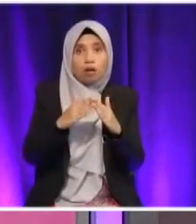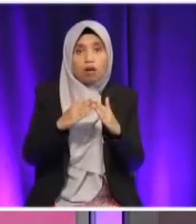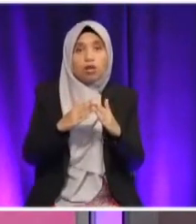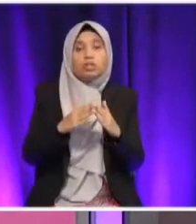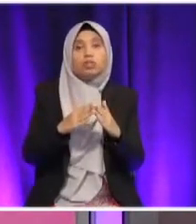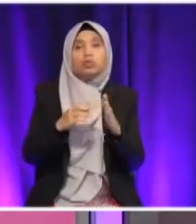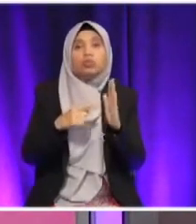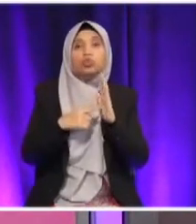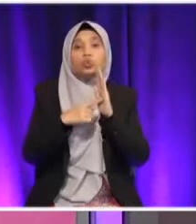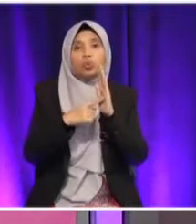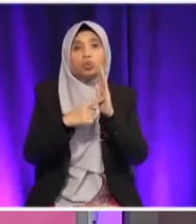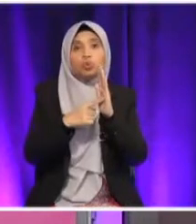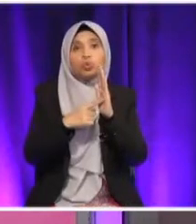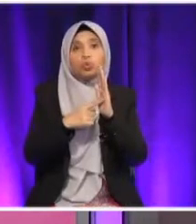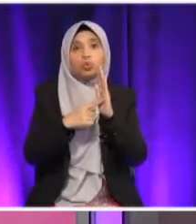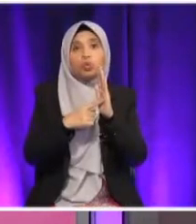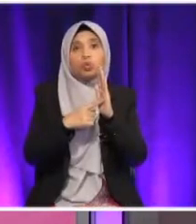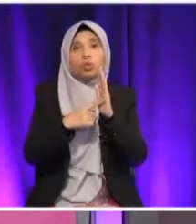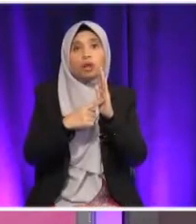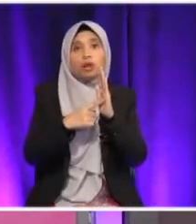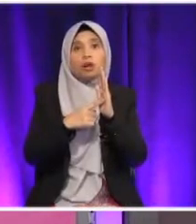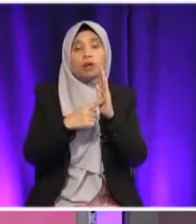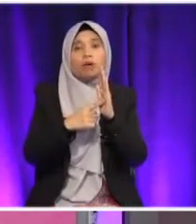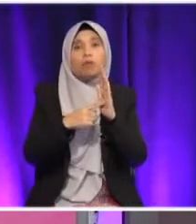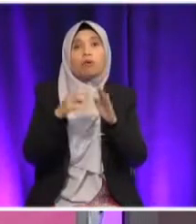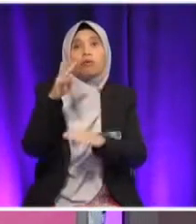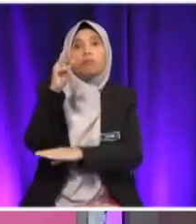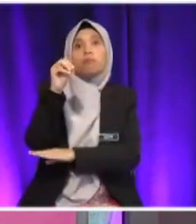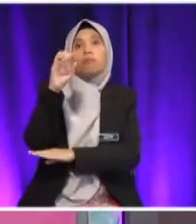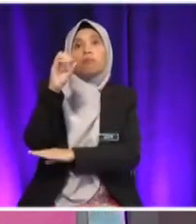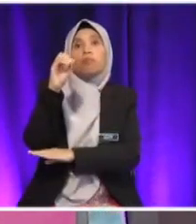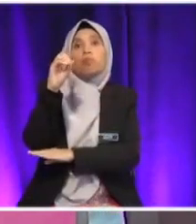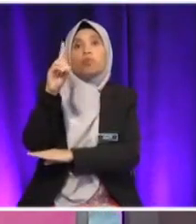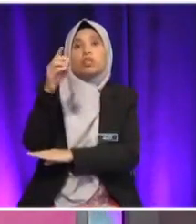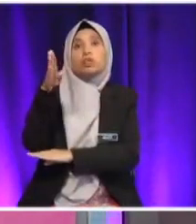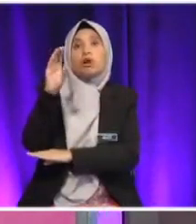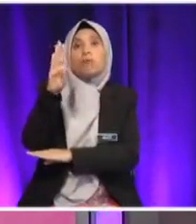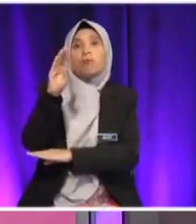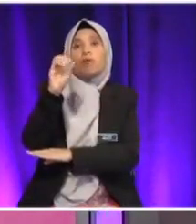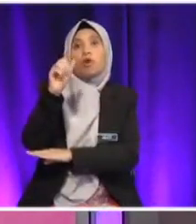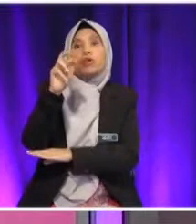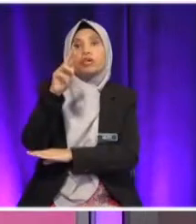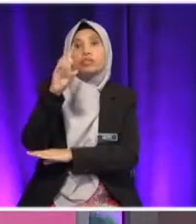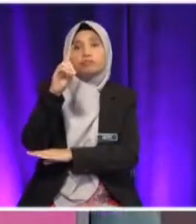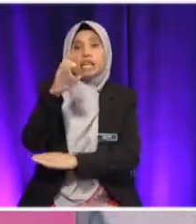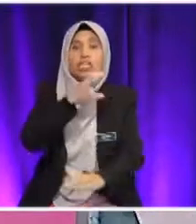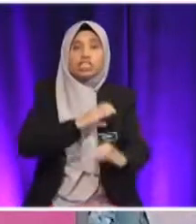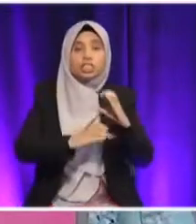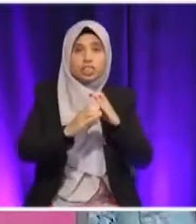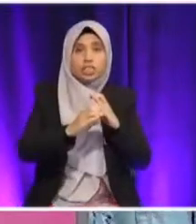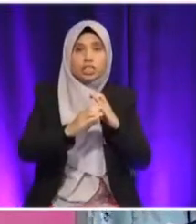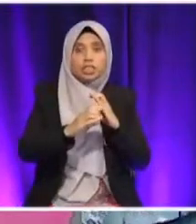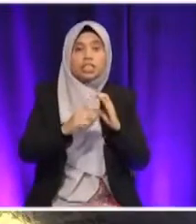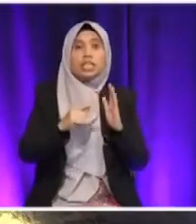untuk Tunjukkan anda punya moodboard cita-cita Anda ini Zaki